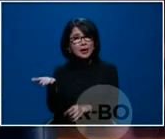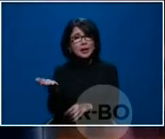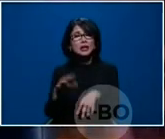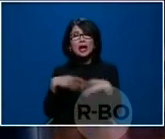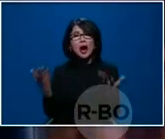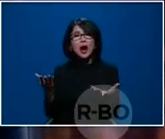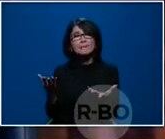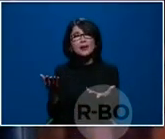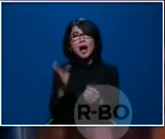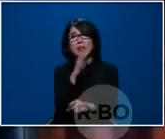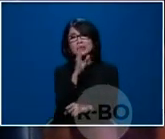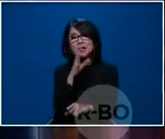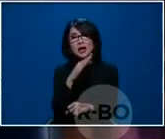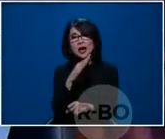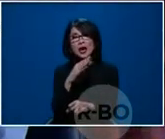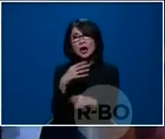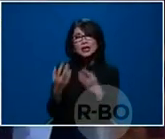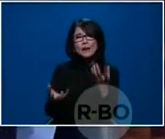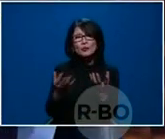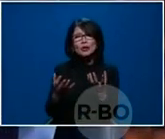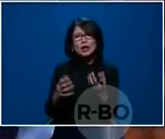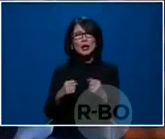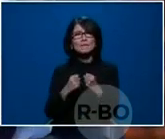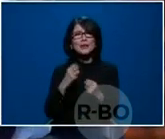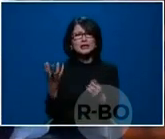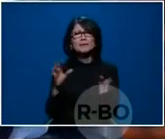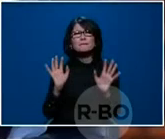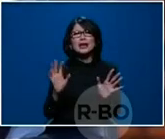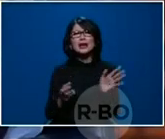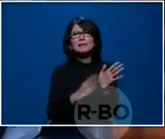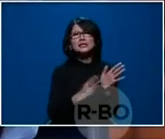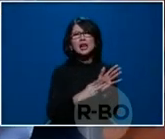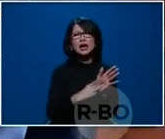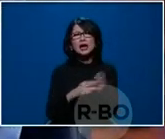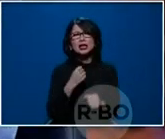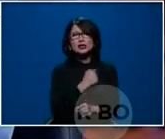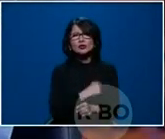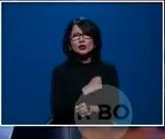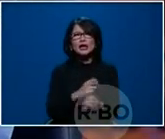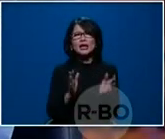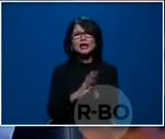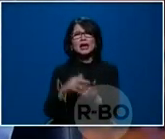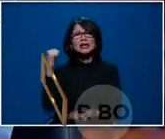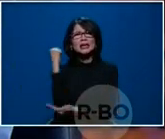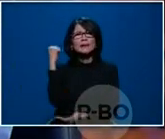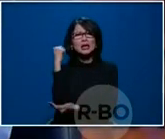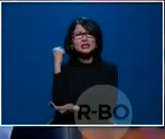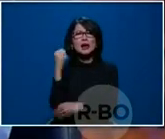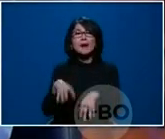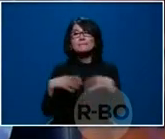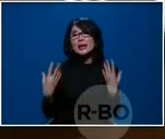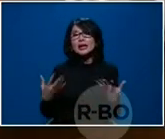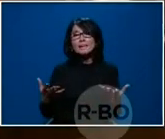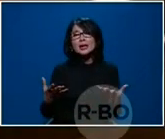alasan yang memungkinkan terjadinya ketegangan sosial dan kriminalitas pertanyaan kami sebenarnya adalah bagaimana cara Bapak jika